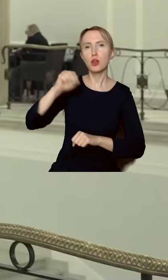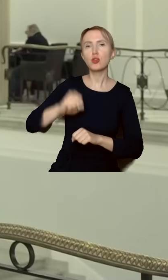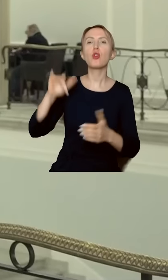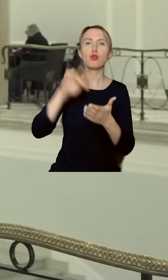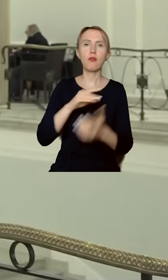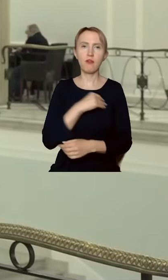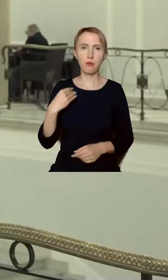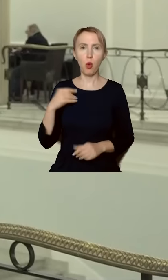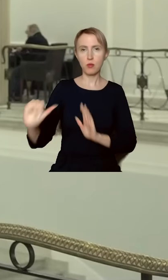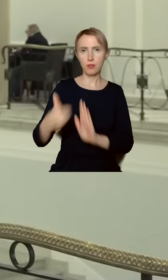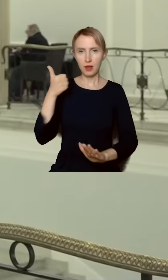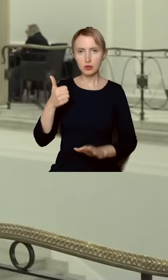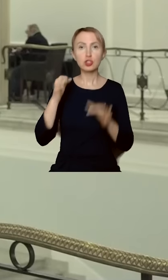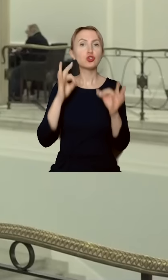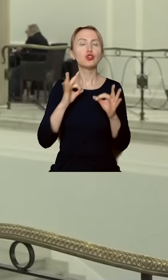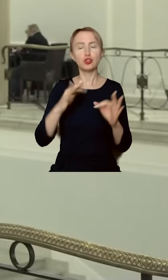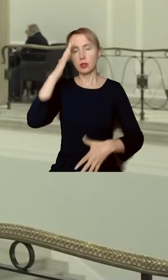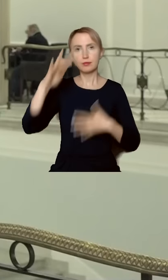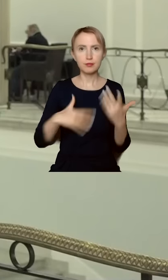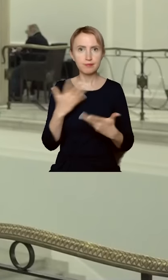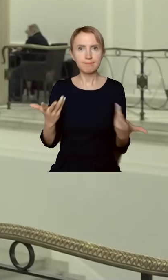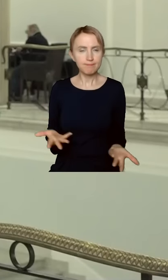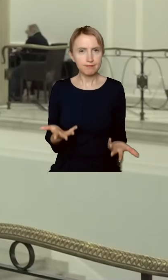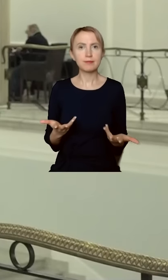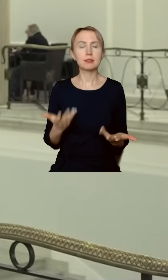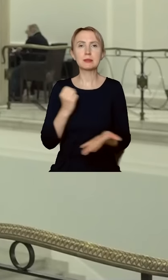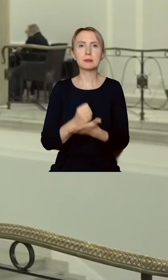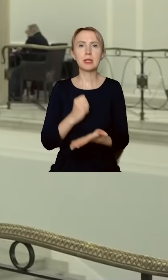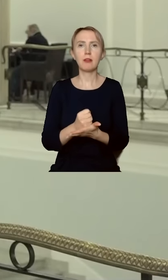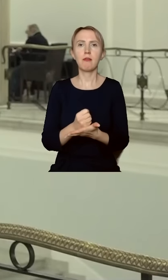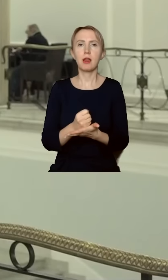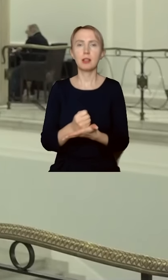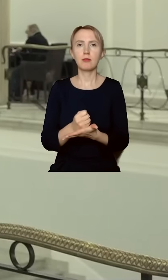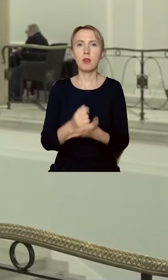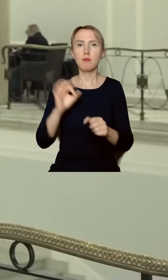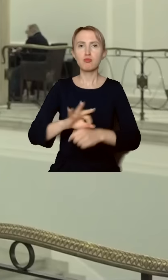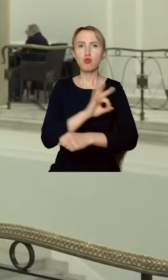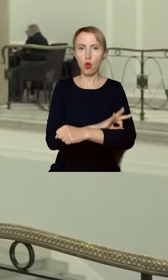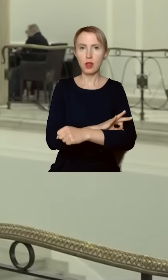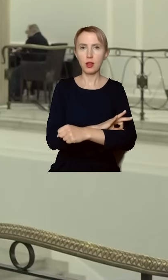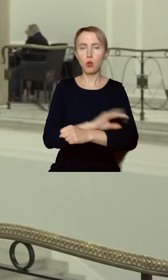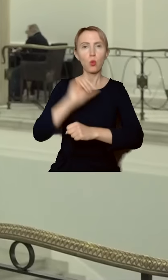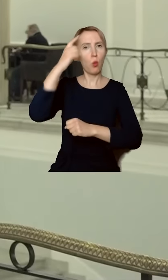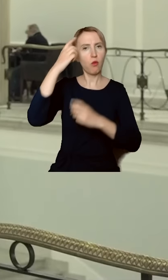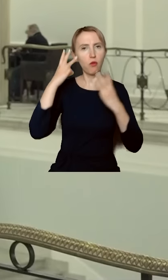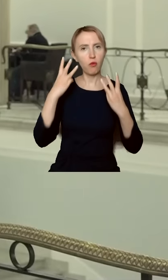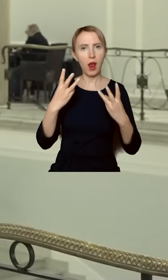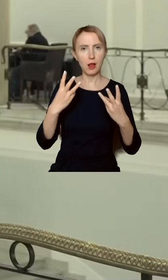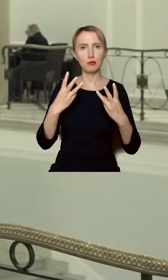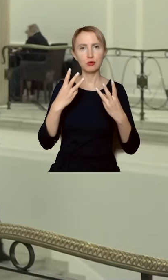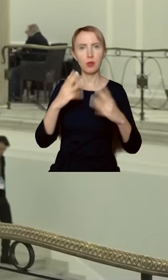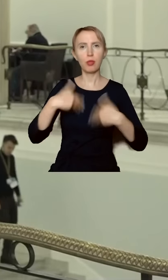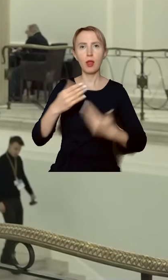Polsce. Dzisiaj zamieszanie i zawirowanie wokół tego projektu sztandarowego i mającego zapewnić